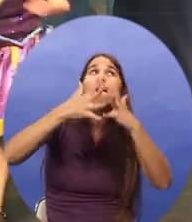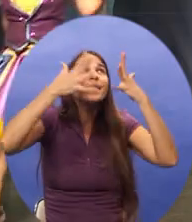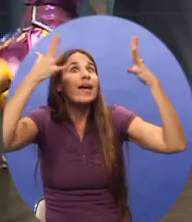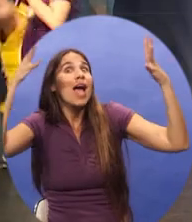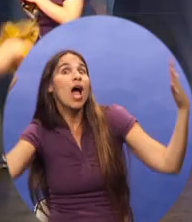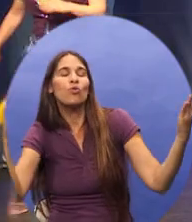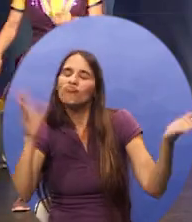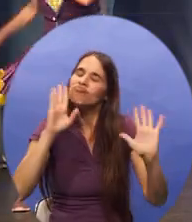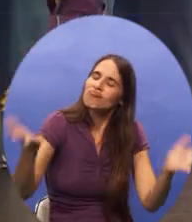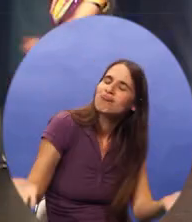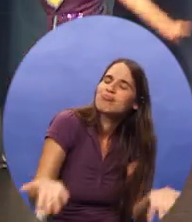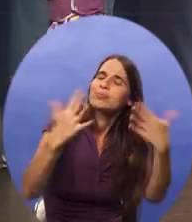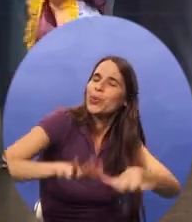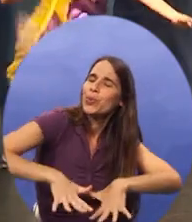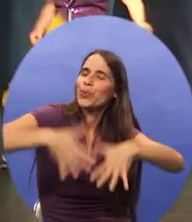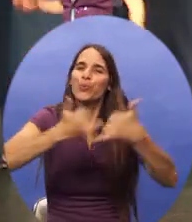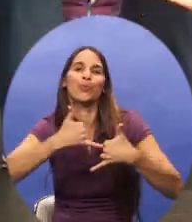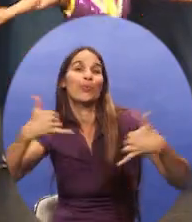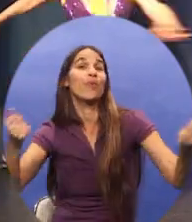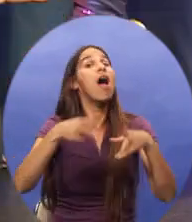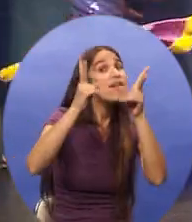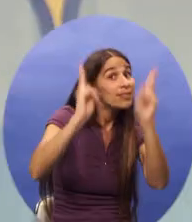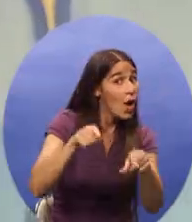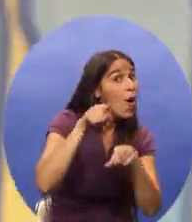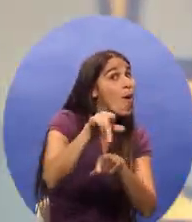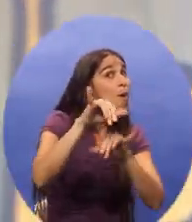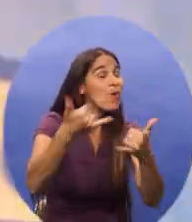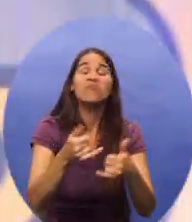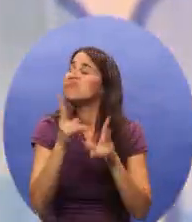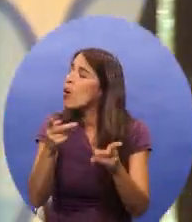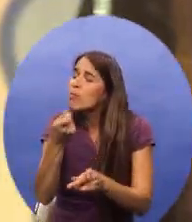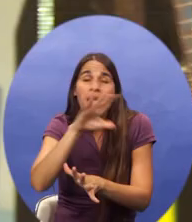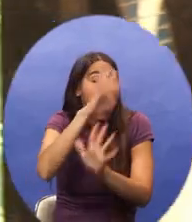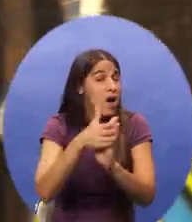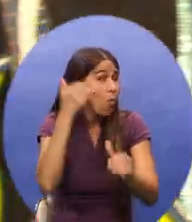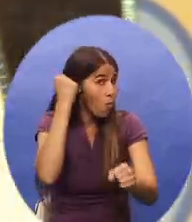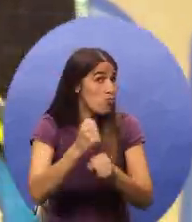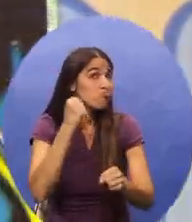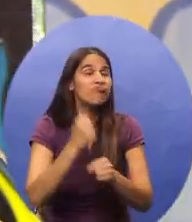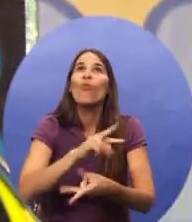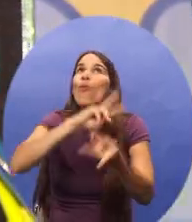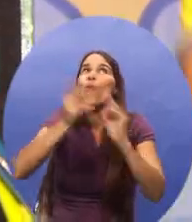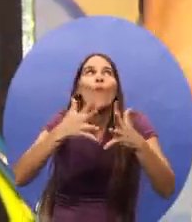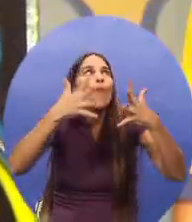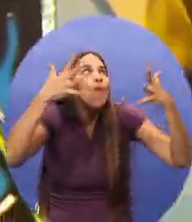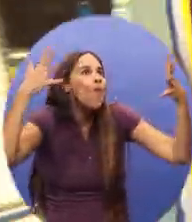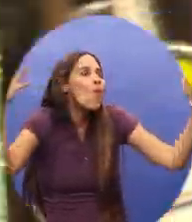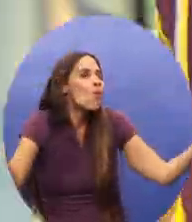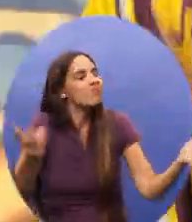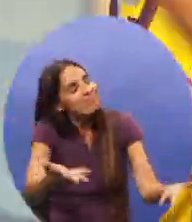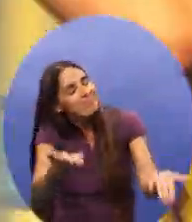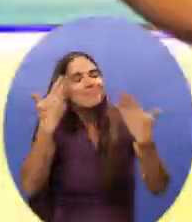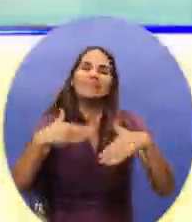הכל עולם גדול קורא לך לגדול. אתה יכול, יכול כמעט הכל.